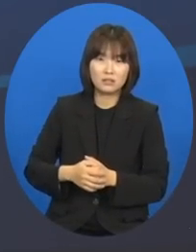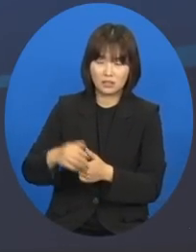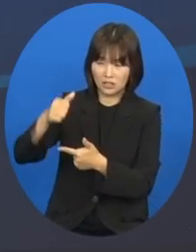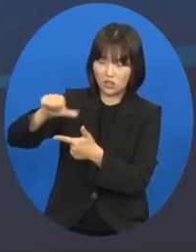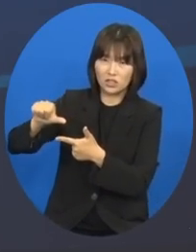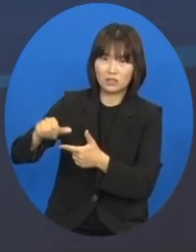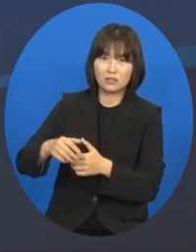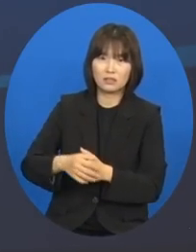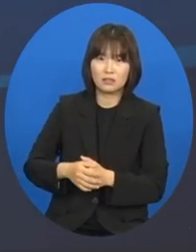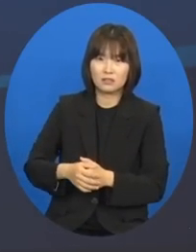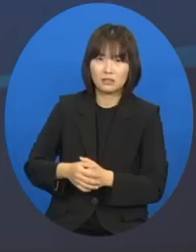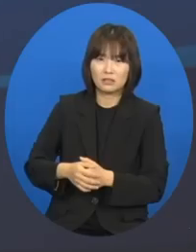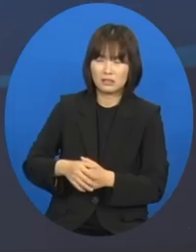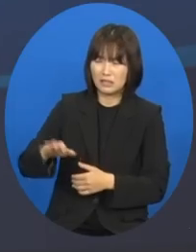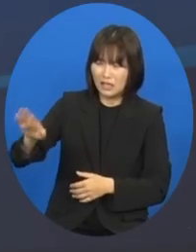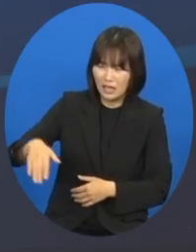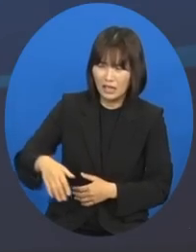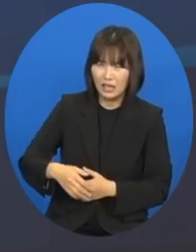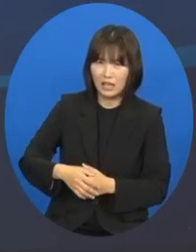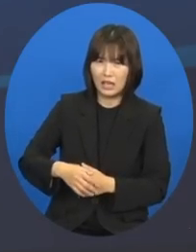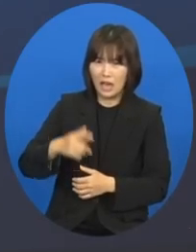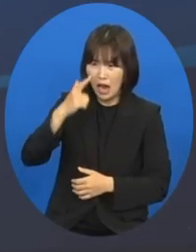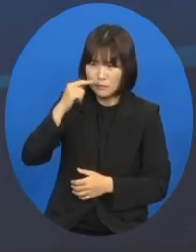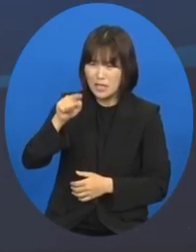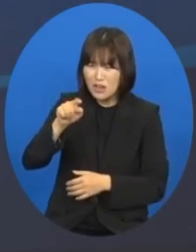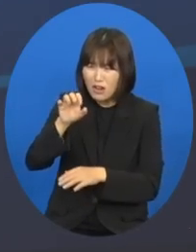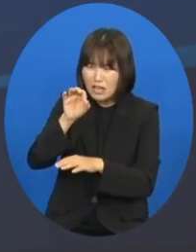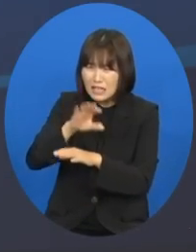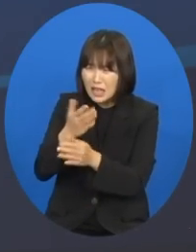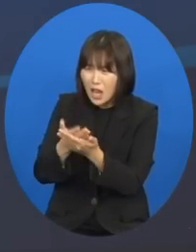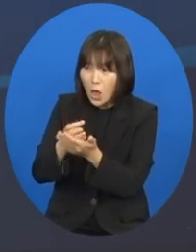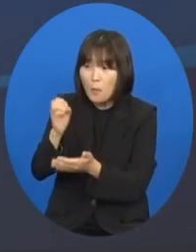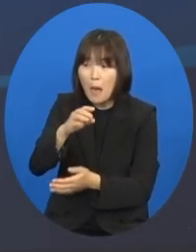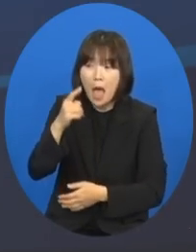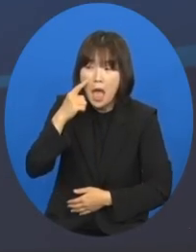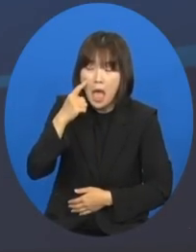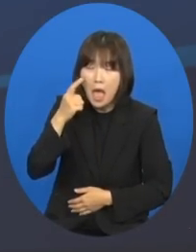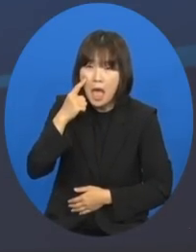첫째가 지원아 아빠한테 이걸 사 오라고 해